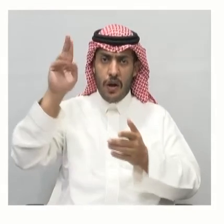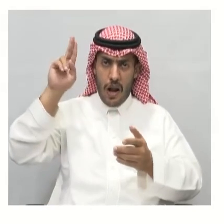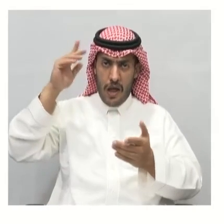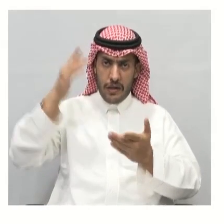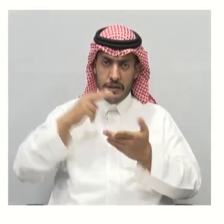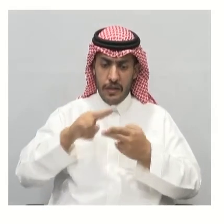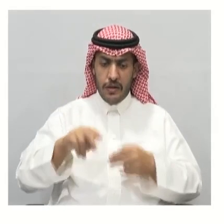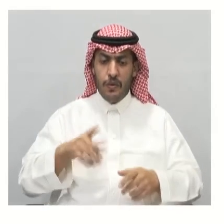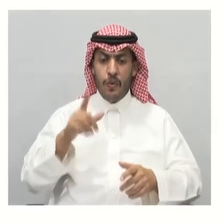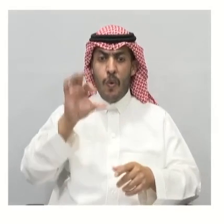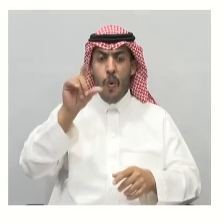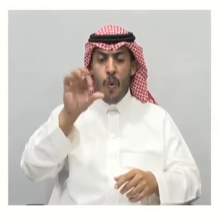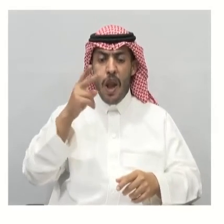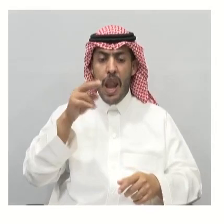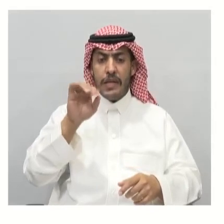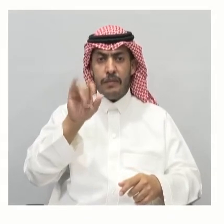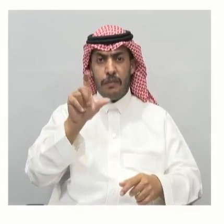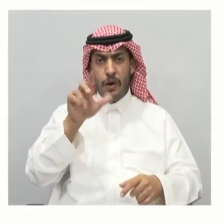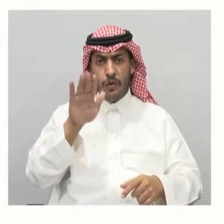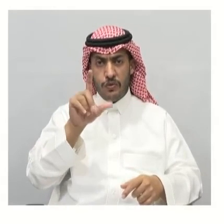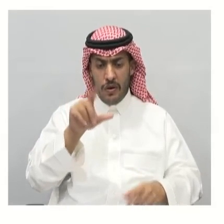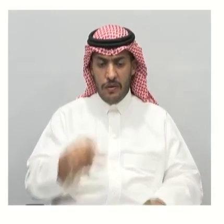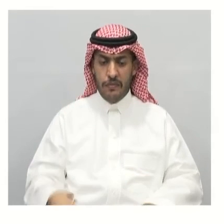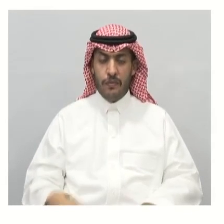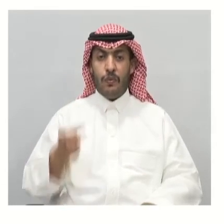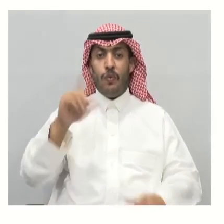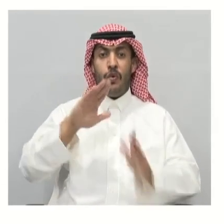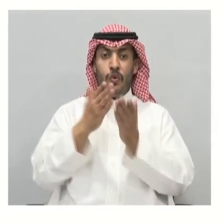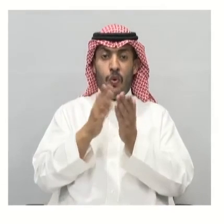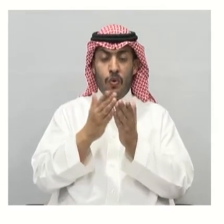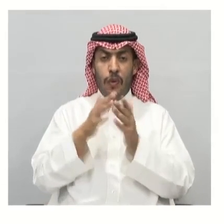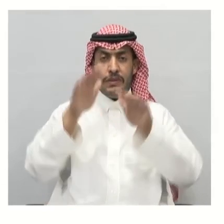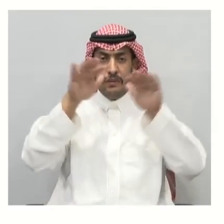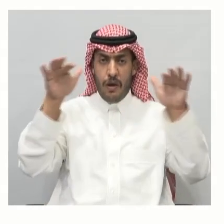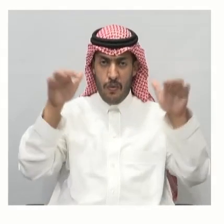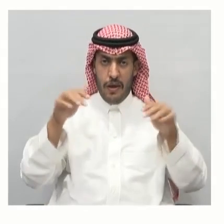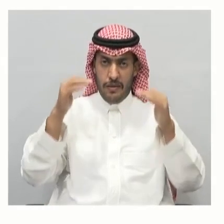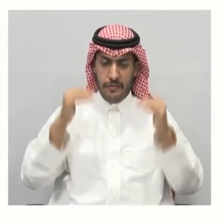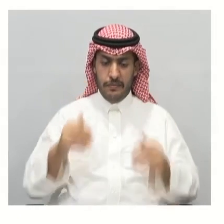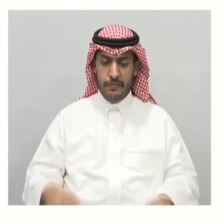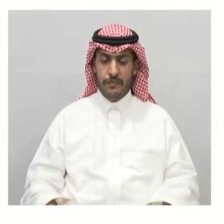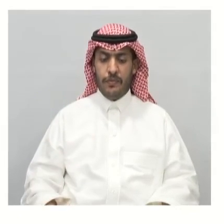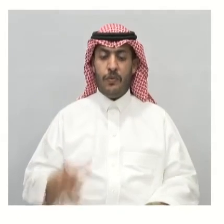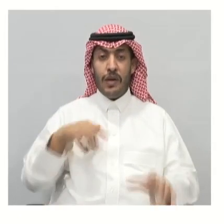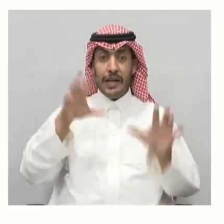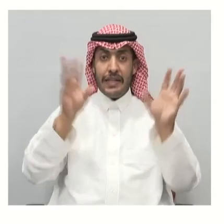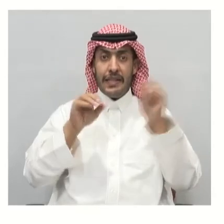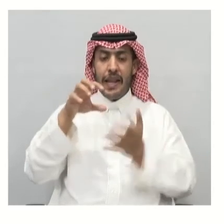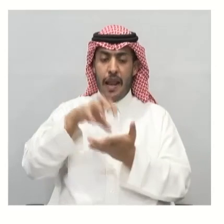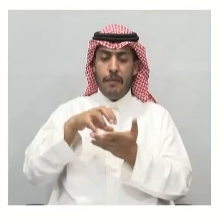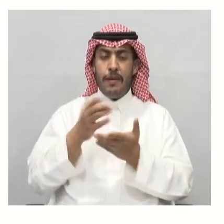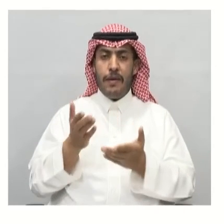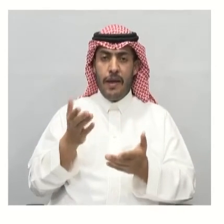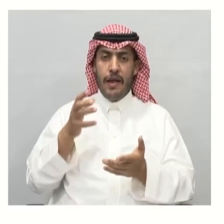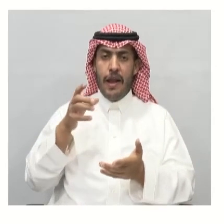اولو العزم من الرسل الكتب السماويه قصه نبي نبي